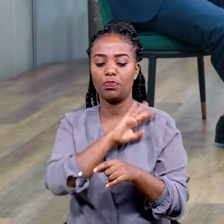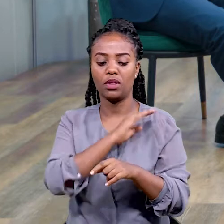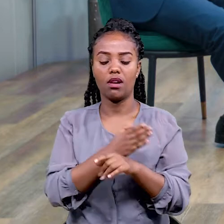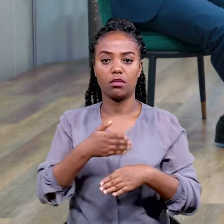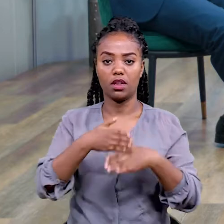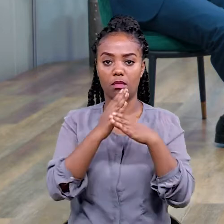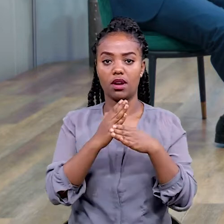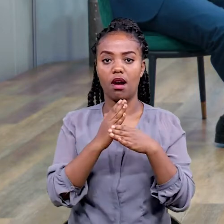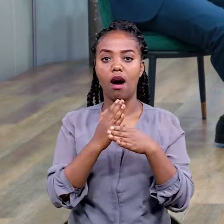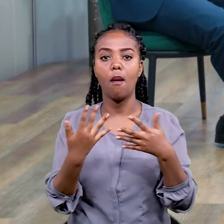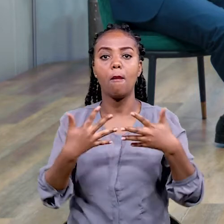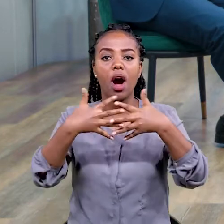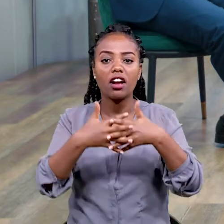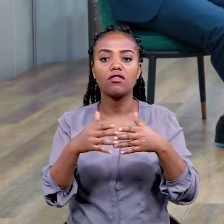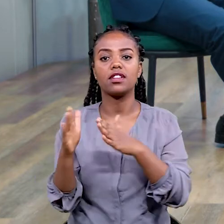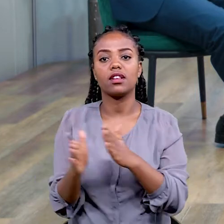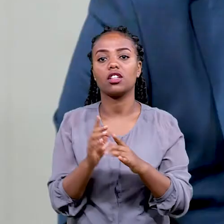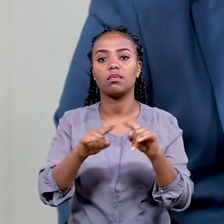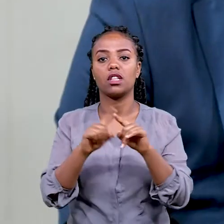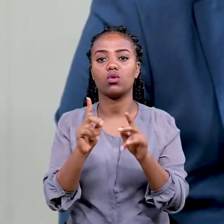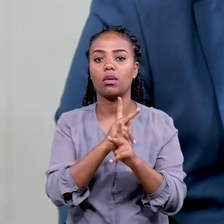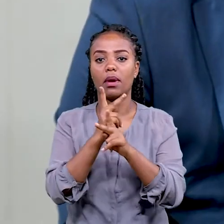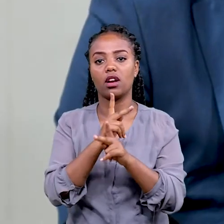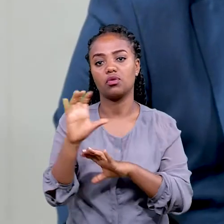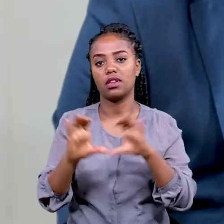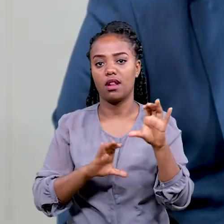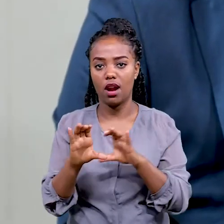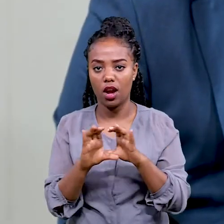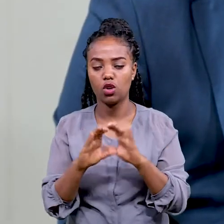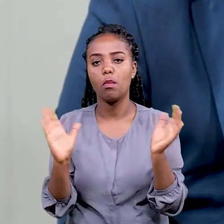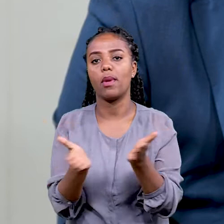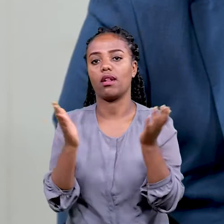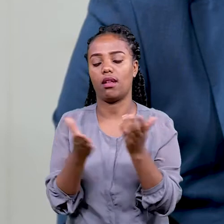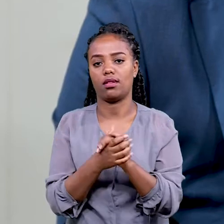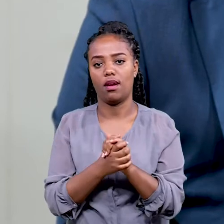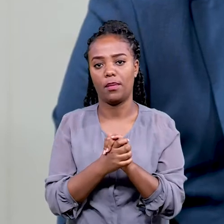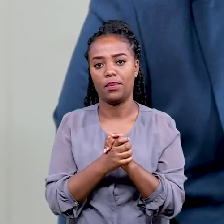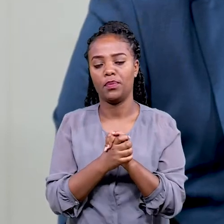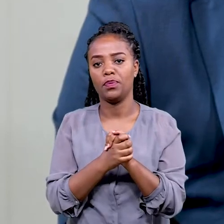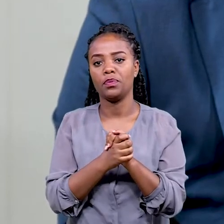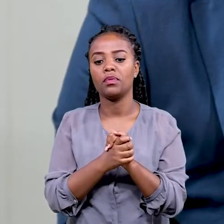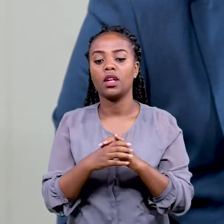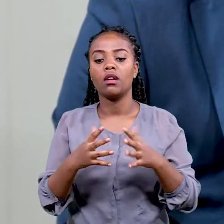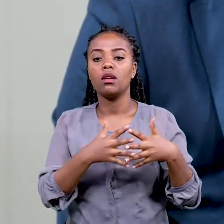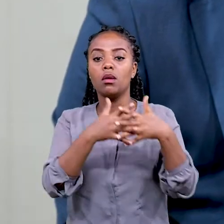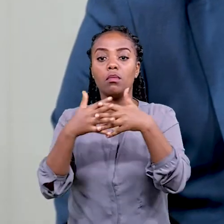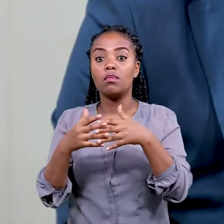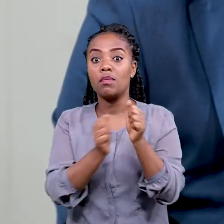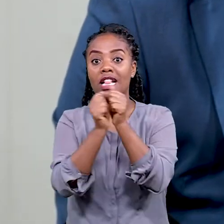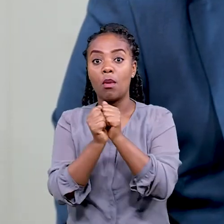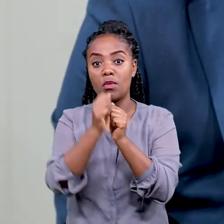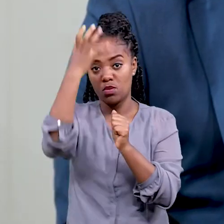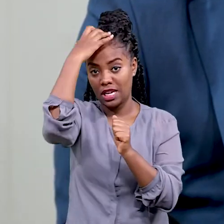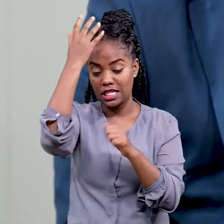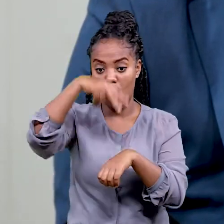የአቅም ግንባታ ማዕቀፍ እንዲዘጋጅላቸው የመሳሰሉ ጥበቃዎች እንዲደረጉላቸው ይበረታታል። በተባበሩት መንግስታት ግን